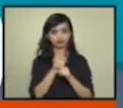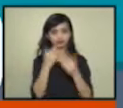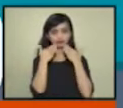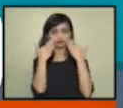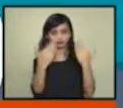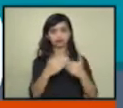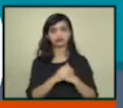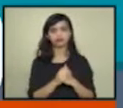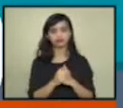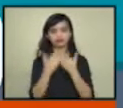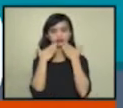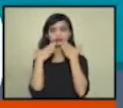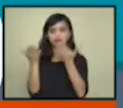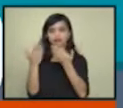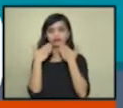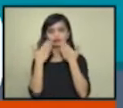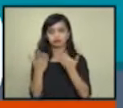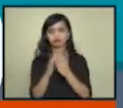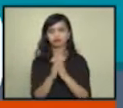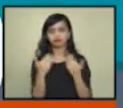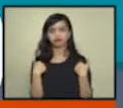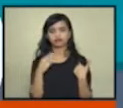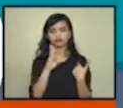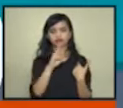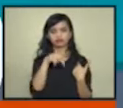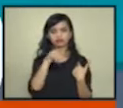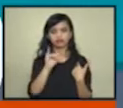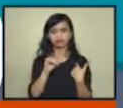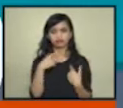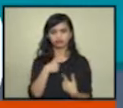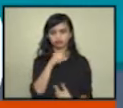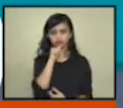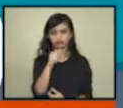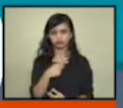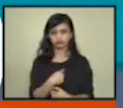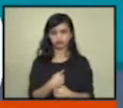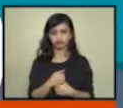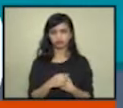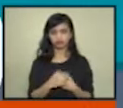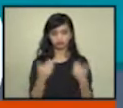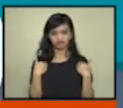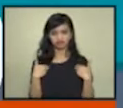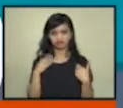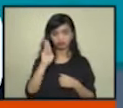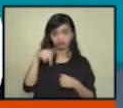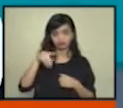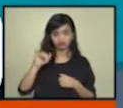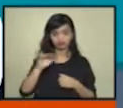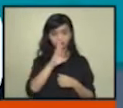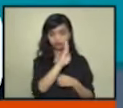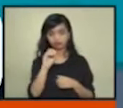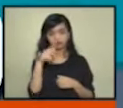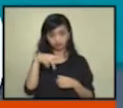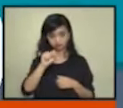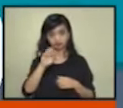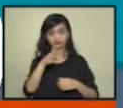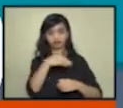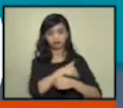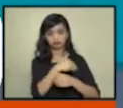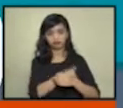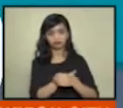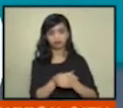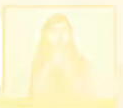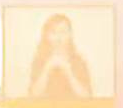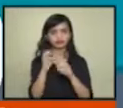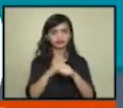sir. Thank you po. Thank you. May BPI pa. Yung BPI hindi yung kunya sinabi sa'yo. Ah, meron pa BPI. Okay. PS Bank. PNB.